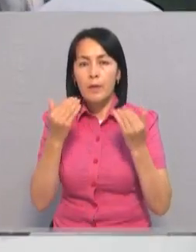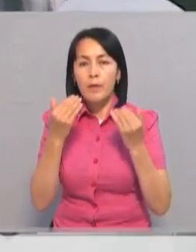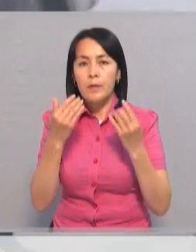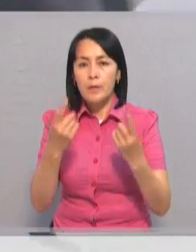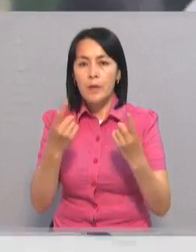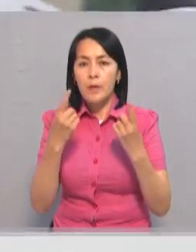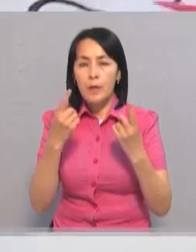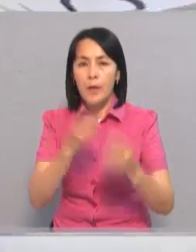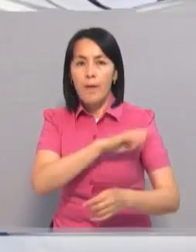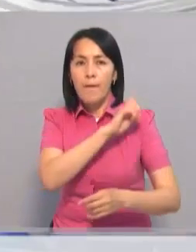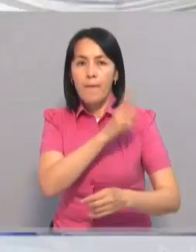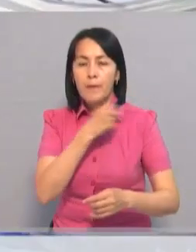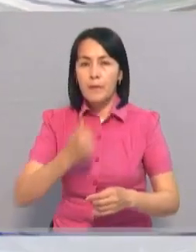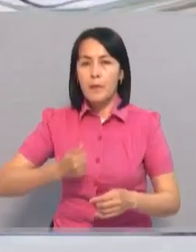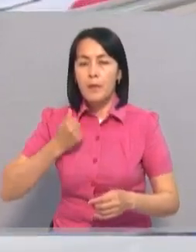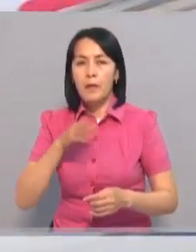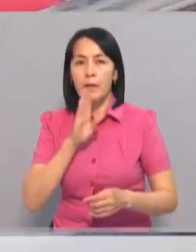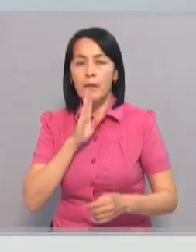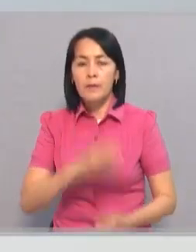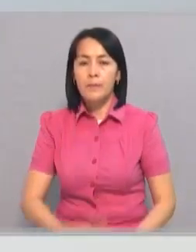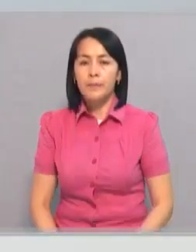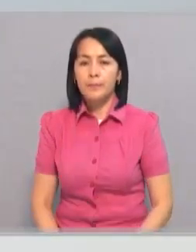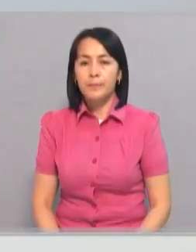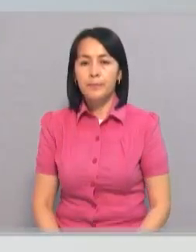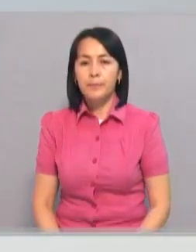персидского означает «статная и храбрая».